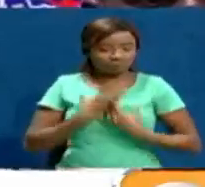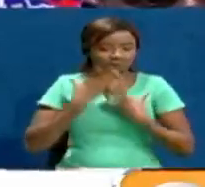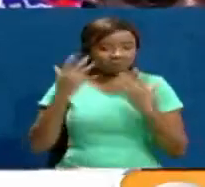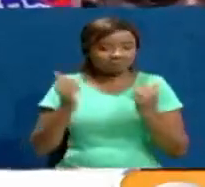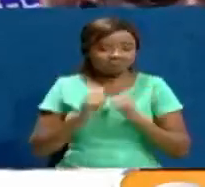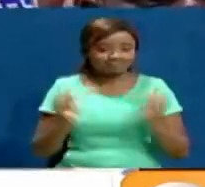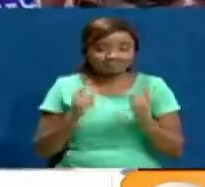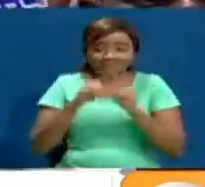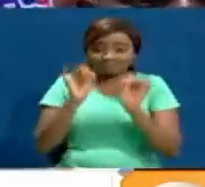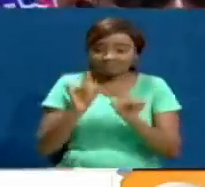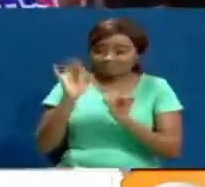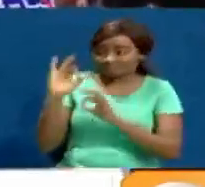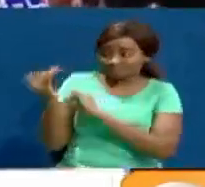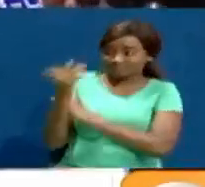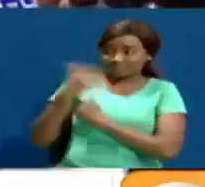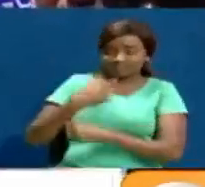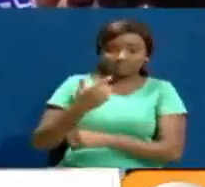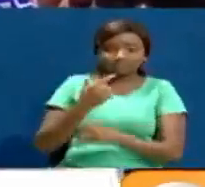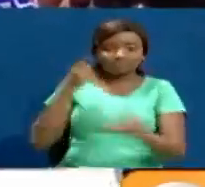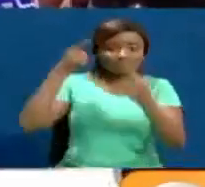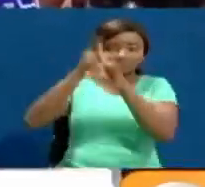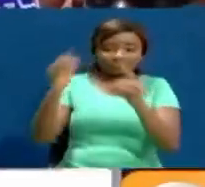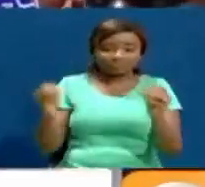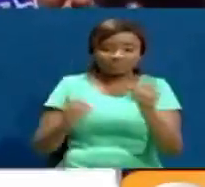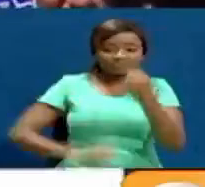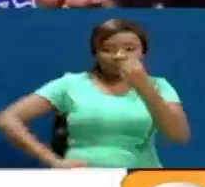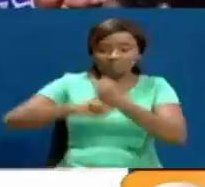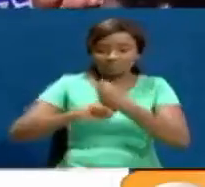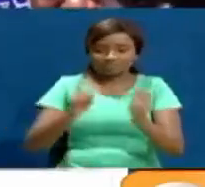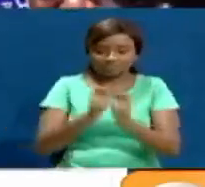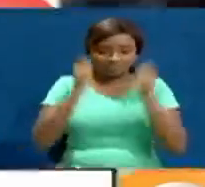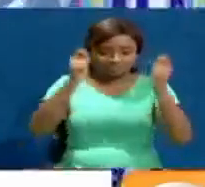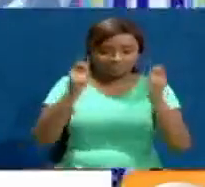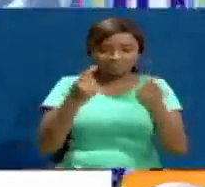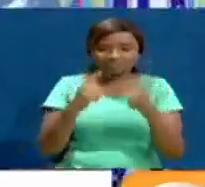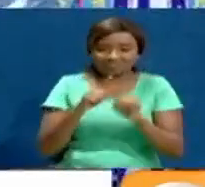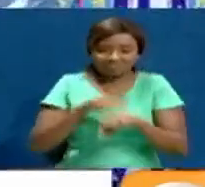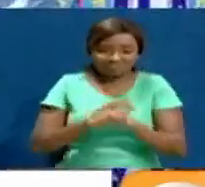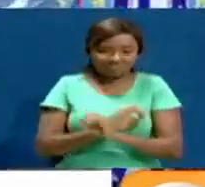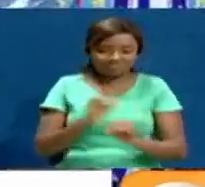nzuri. Lakini kama utaniomba kwenda trophy peke yake na unipati time inakuwa ni shida.